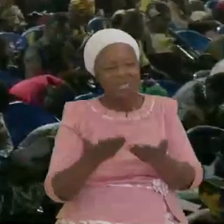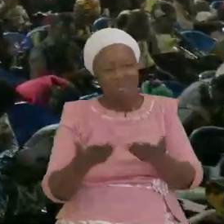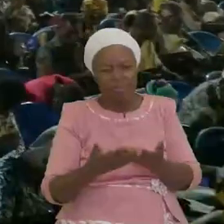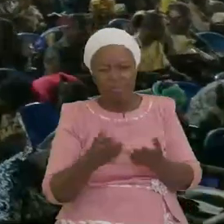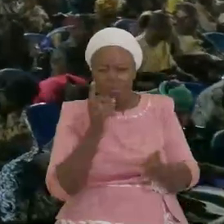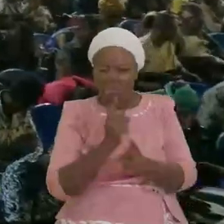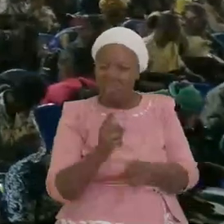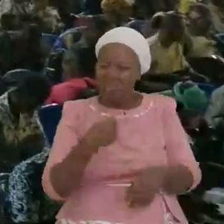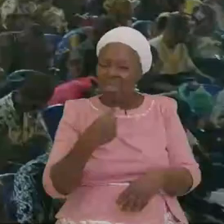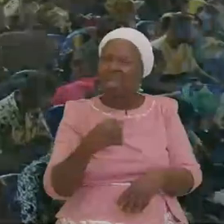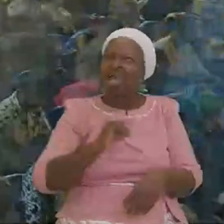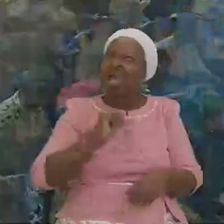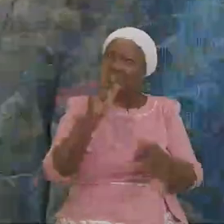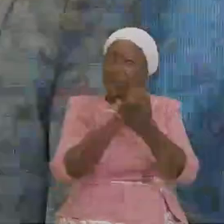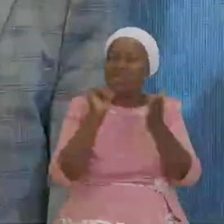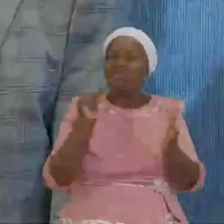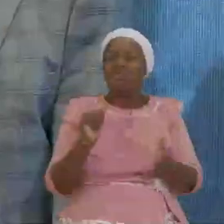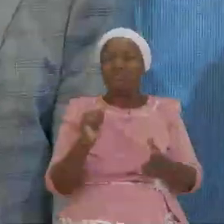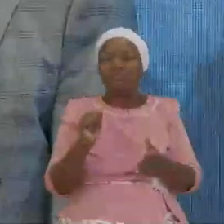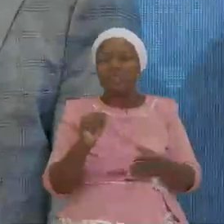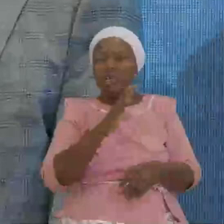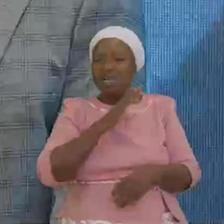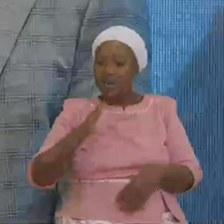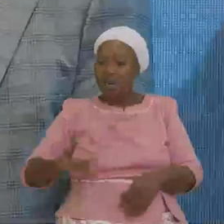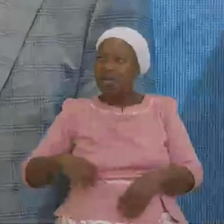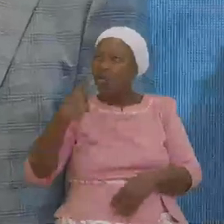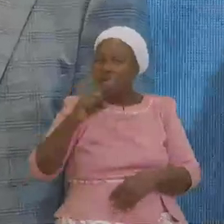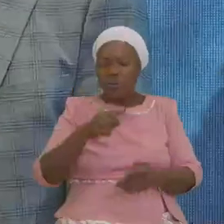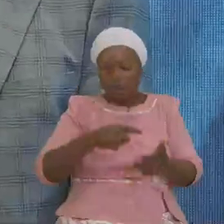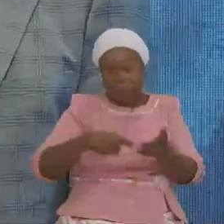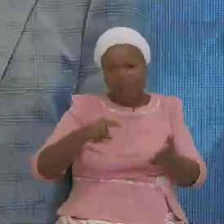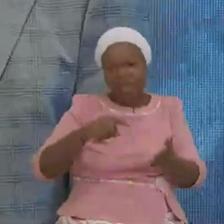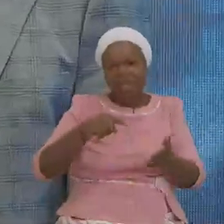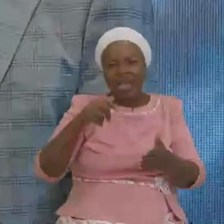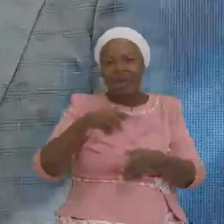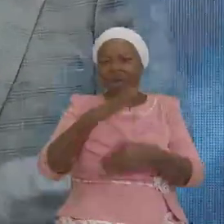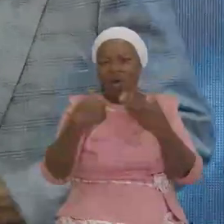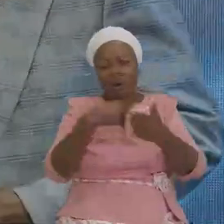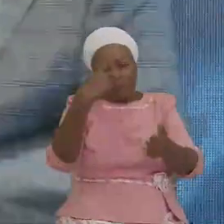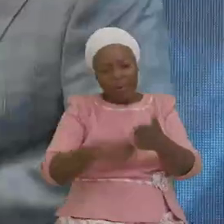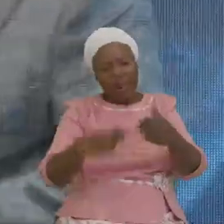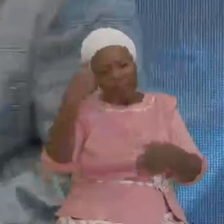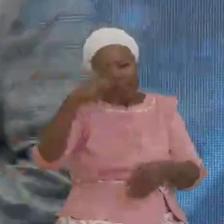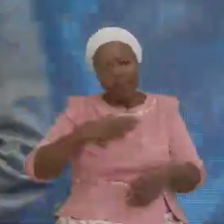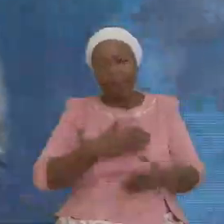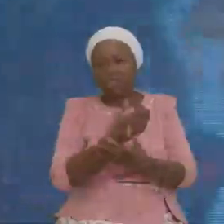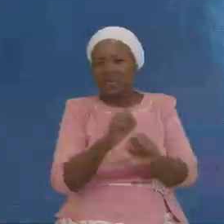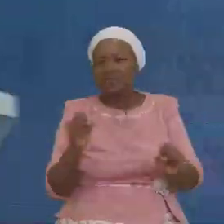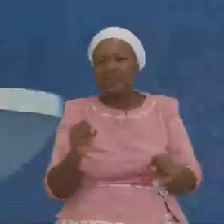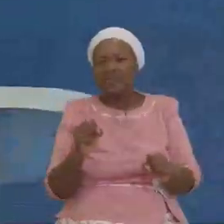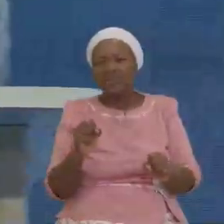Et c'est très simple. Il faut dire, je crois, Christ, qui a